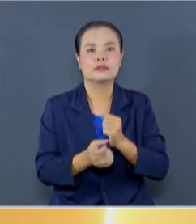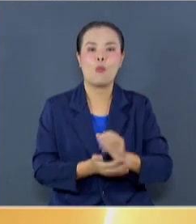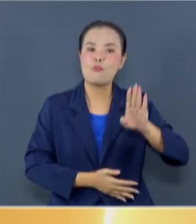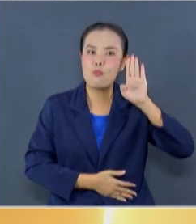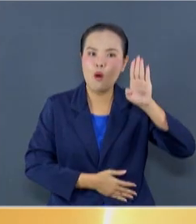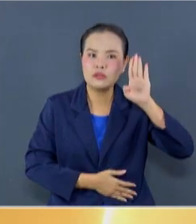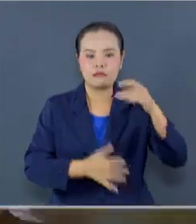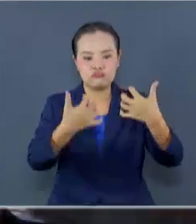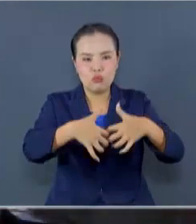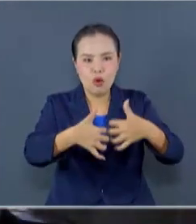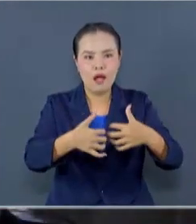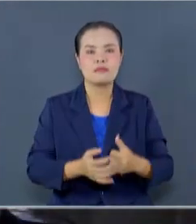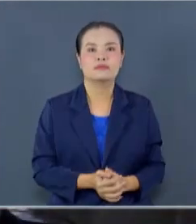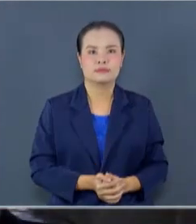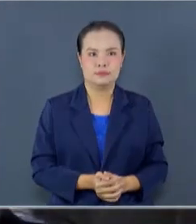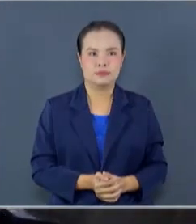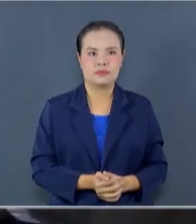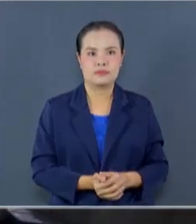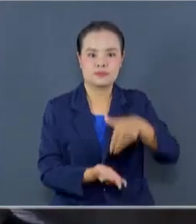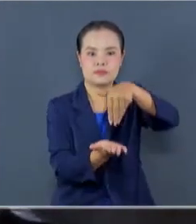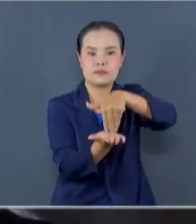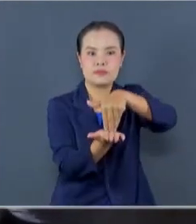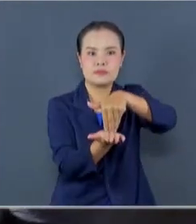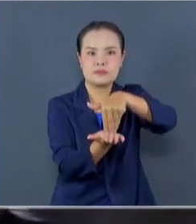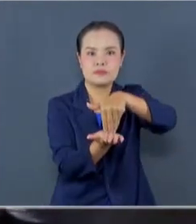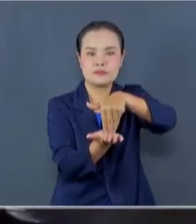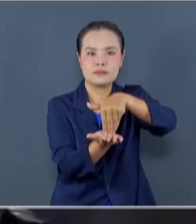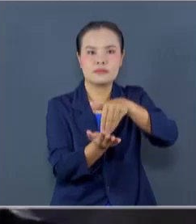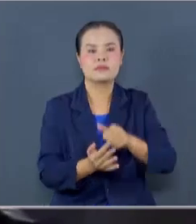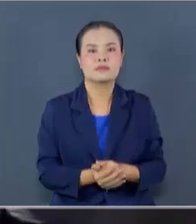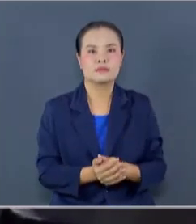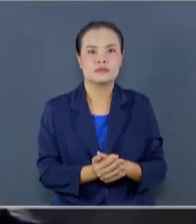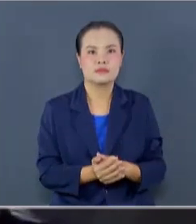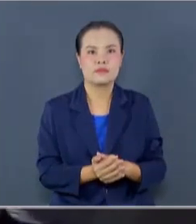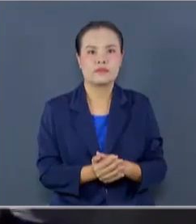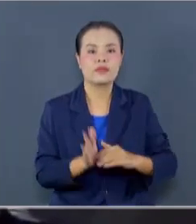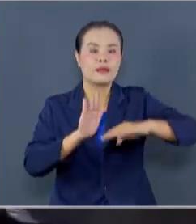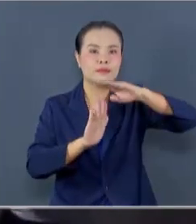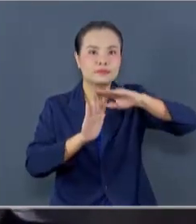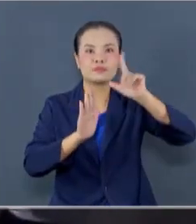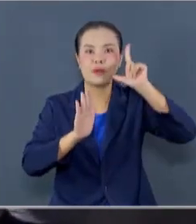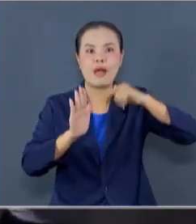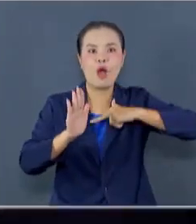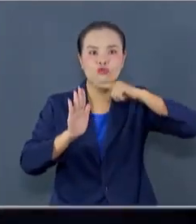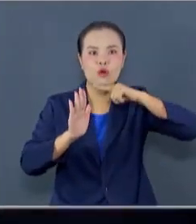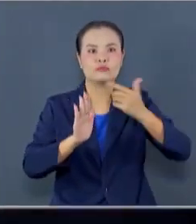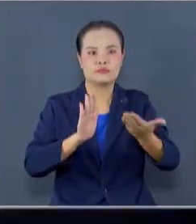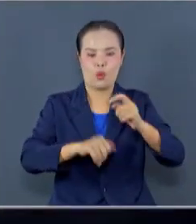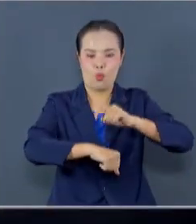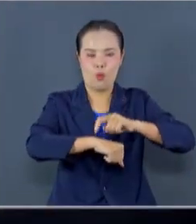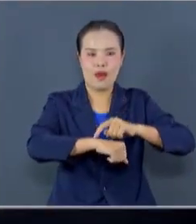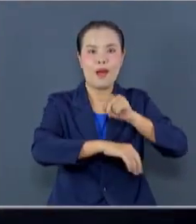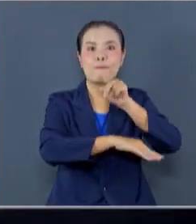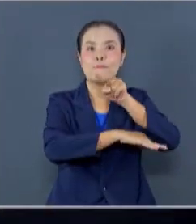ผู้ชมครับซึ่งอยู่ที่คุณผู้ชมจุดศูนย์กลางอยู่ที่ไหนอยู่ที่ตำบลเวียงเหนืออำเภอปายจังหวัดแม่ฮ่องสอนครับเหตุการณ์เนี่ยเกิดขึ้นช่วงเวลาประม